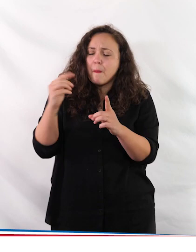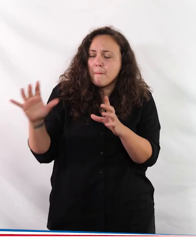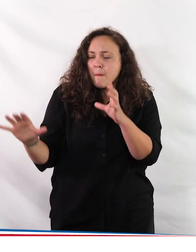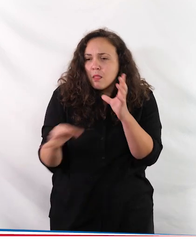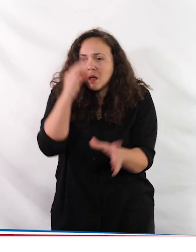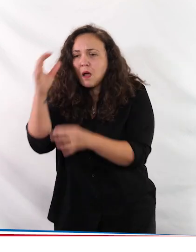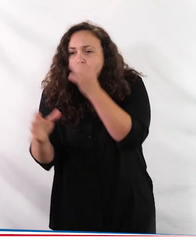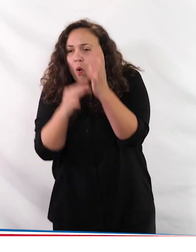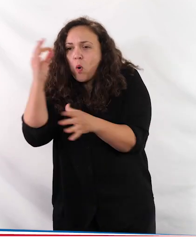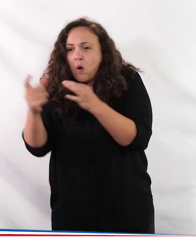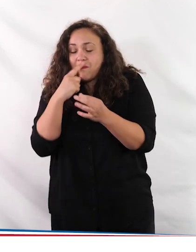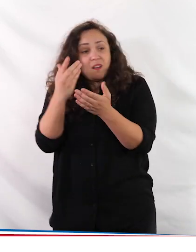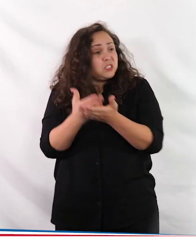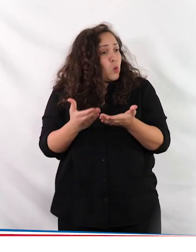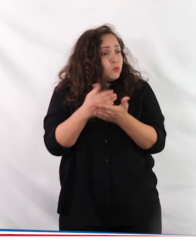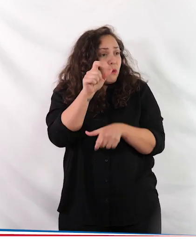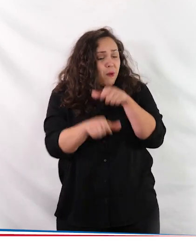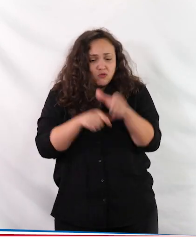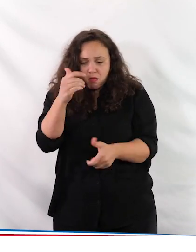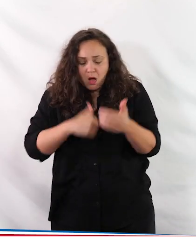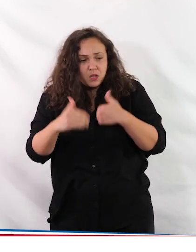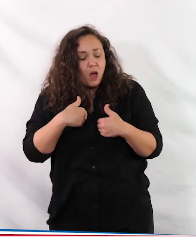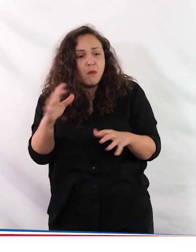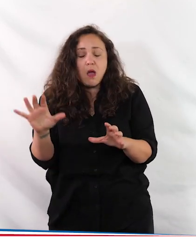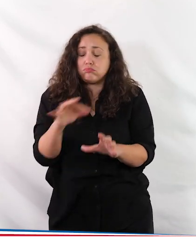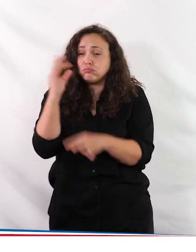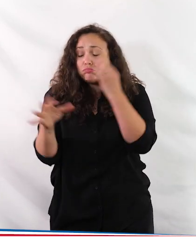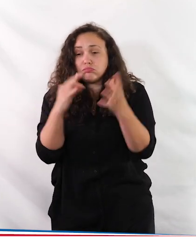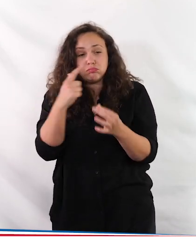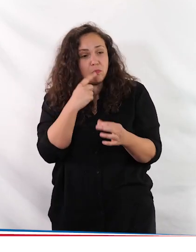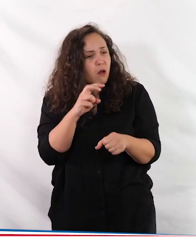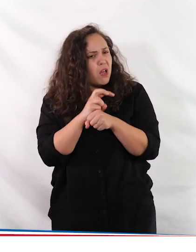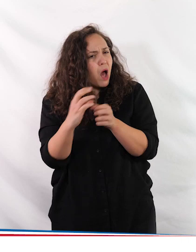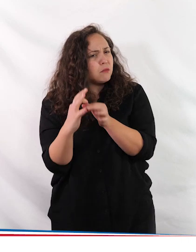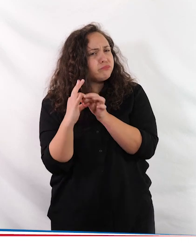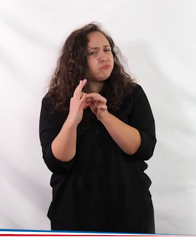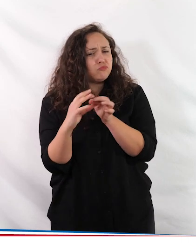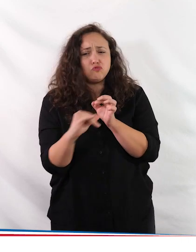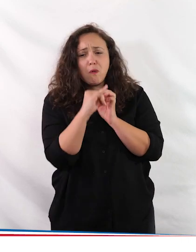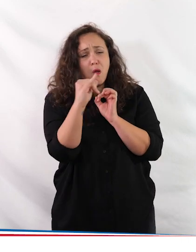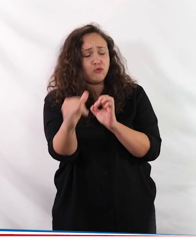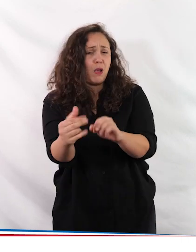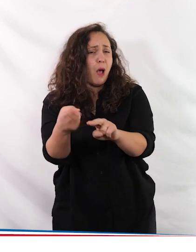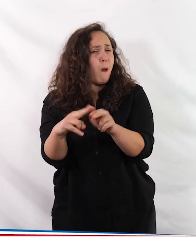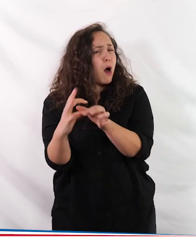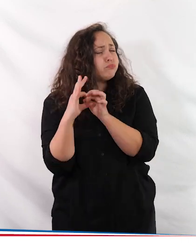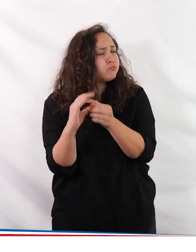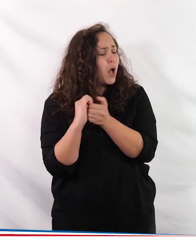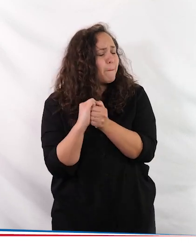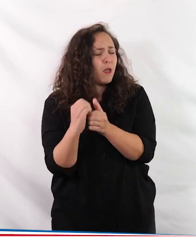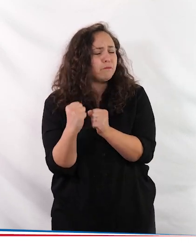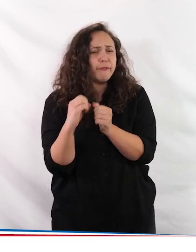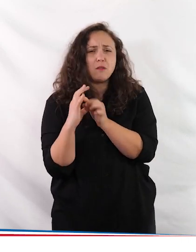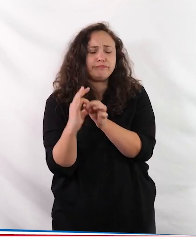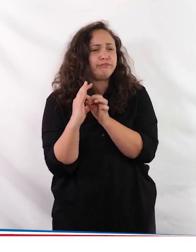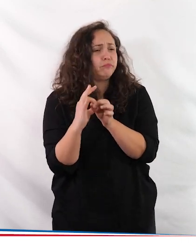sur la situation de handicap. On est restés amis jusqu'à la fin de sa vie. Et voilà,